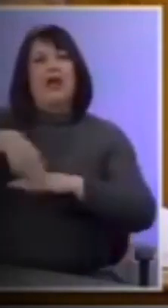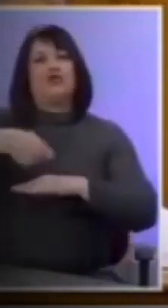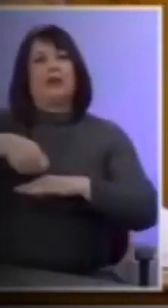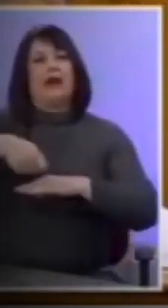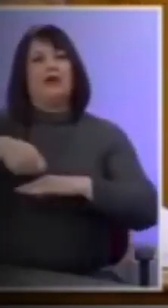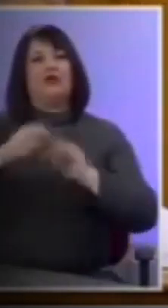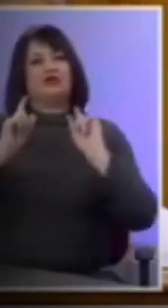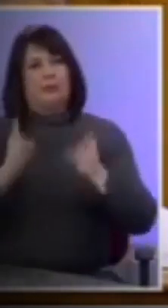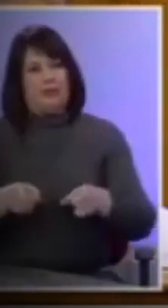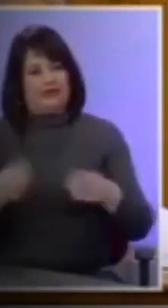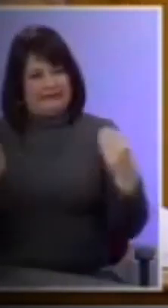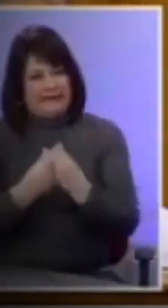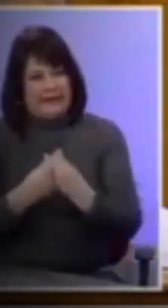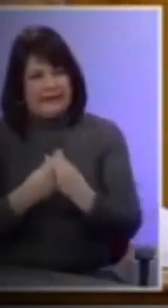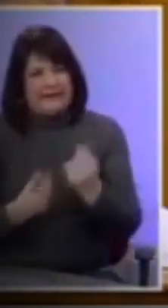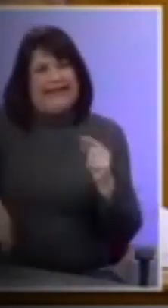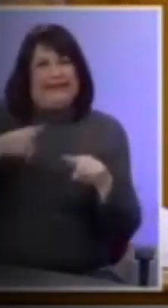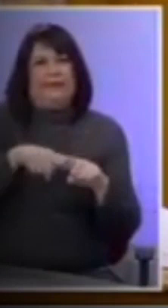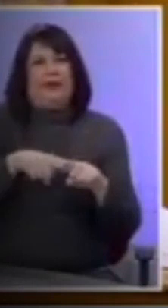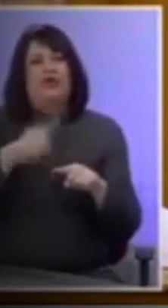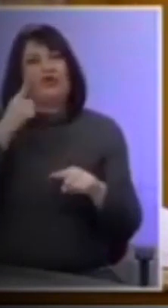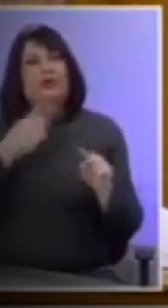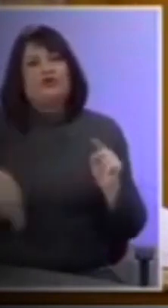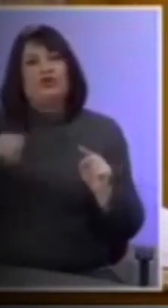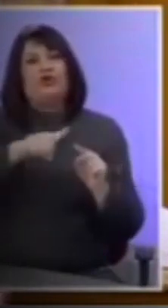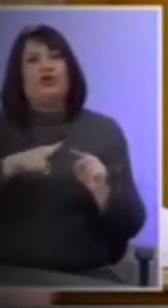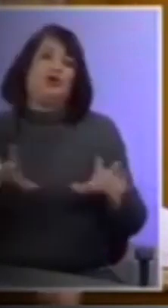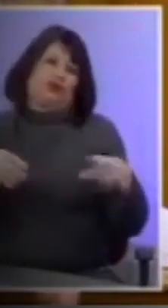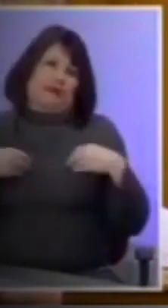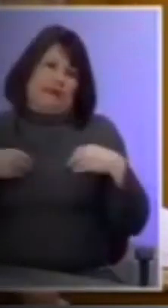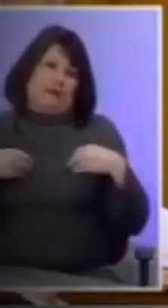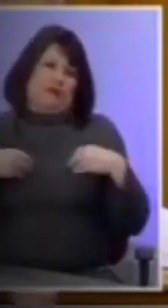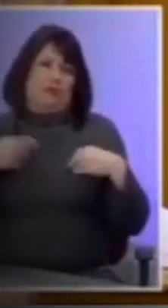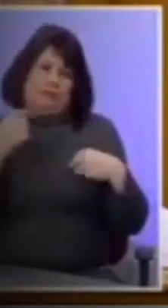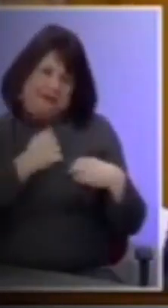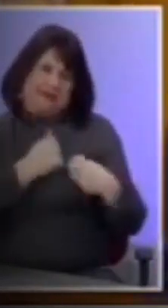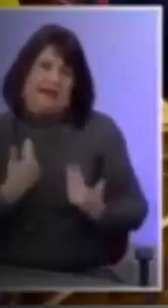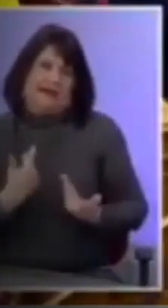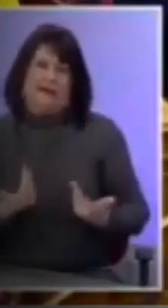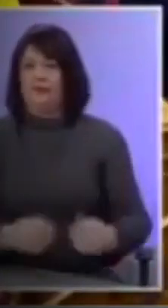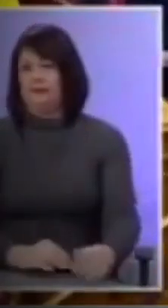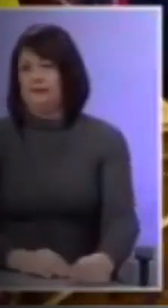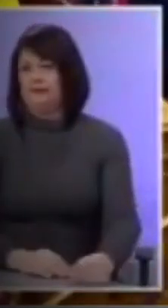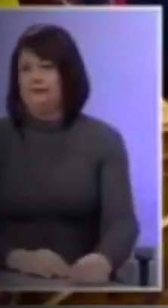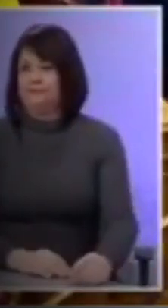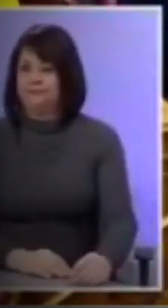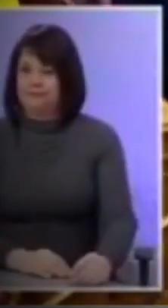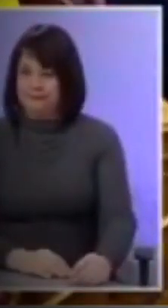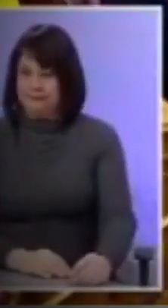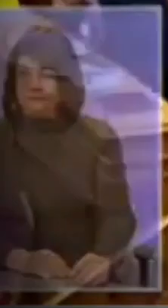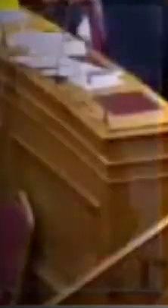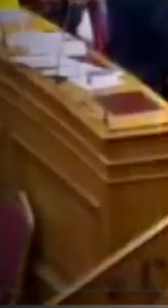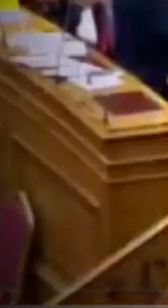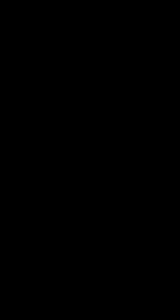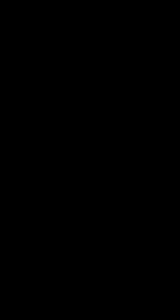να συμπληρώσει. Θεωρώ ότι όλα τα μέλη του Κοινοβουλίου θα την κάνουν δεκτή. Δεν υπάρχει πρόβλημα για αυτήν την τροπολογία. Ευχαριστώ πολύ, κύριε Πρόεδρε.